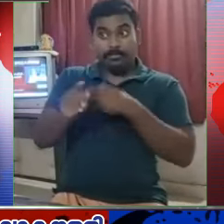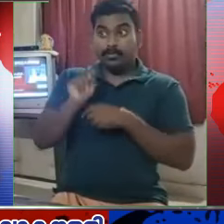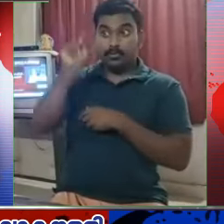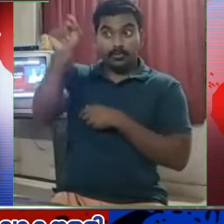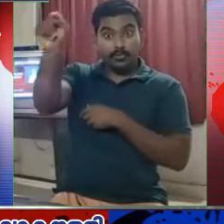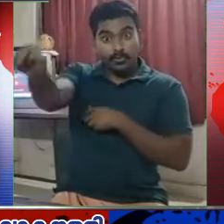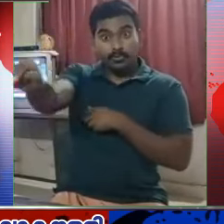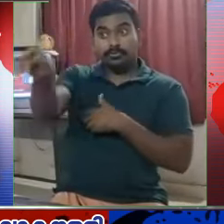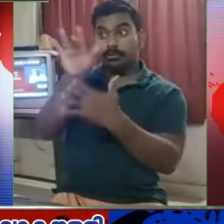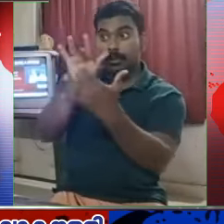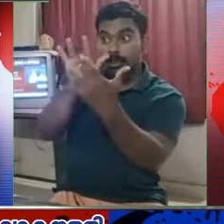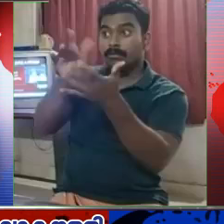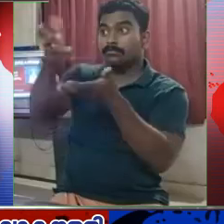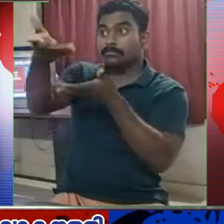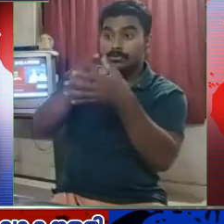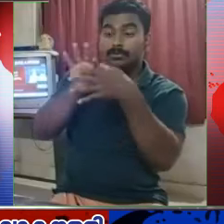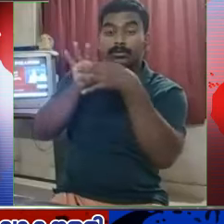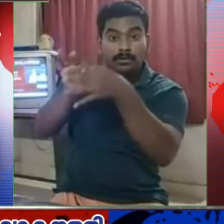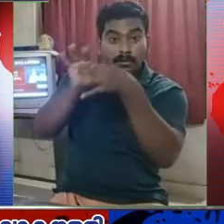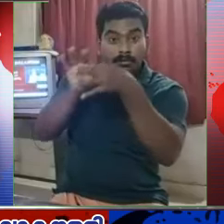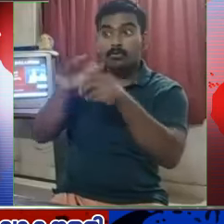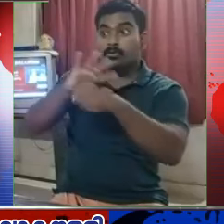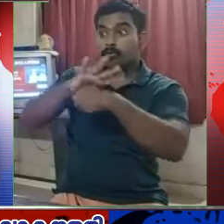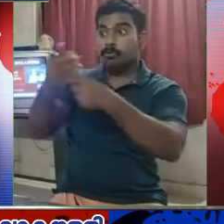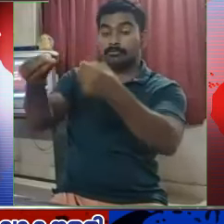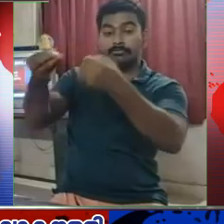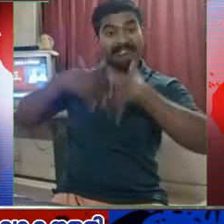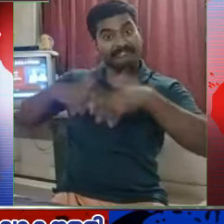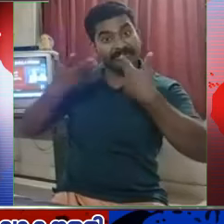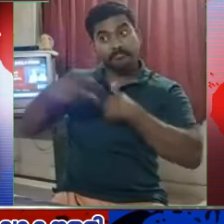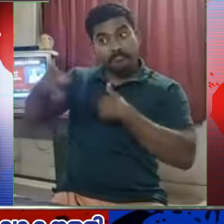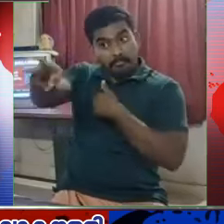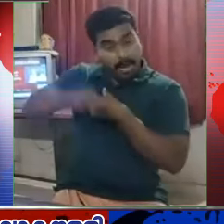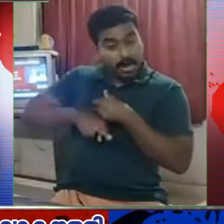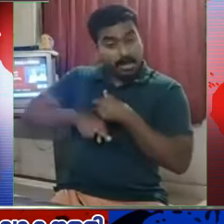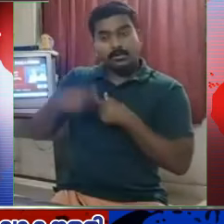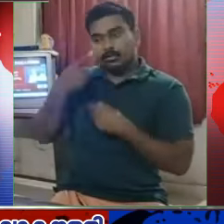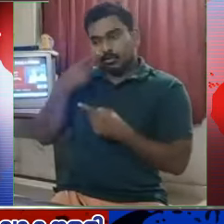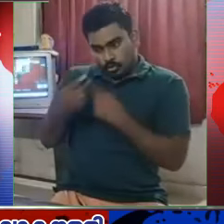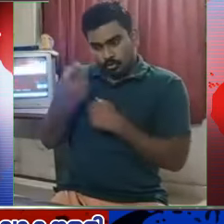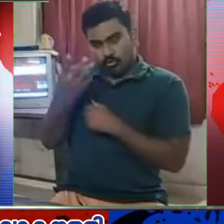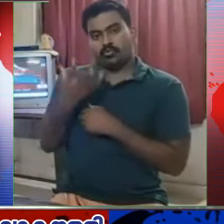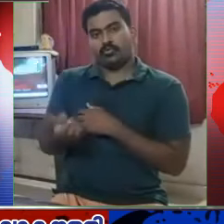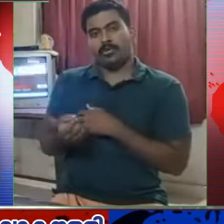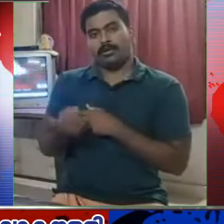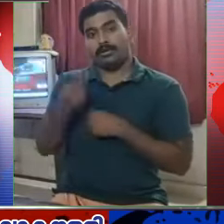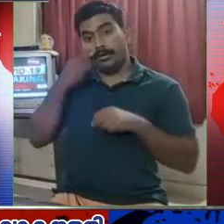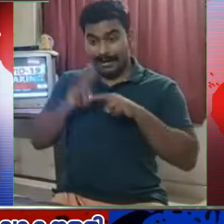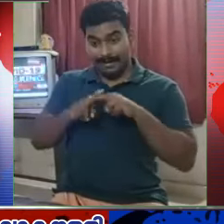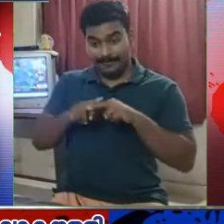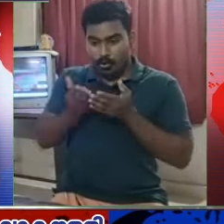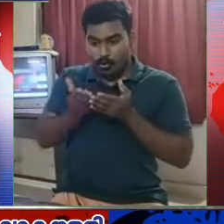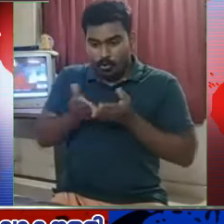മത്സ്യബന്ധനവുമായി ബന്ധപ്പെട്ട ജോലികൾക്ക് ഓരോ സ്ഥലത്തുനിന്ന് പോയി അവിടത്തേക്ക് വരുന്നവർ മാത്രമല്ല,